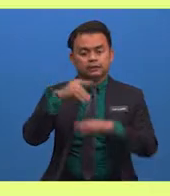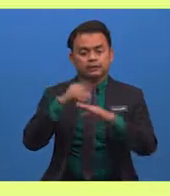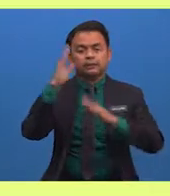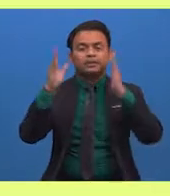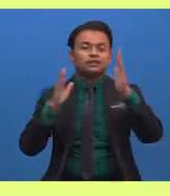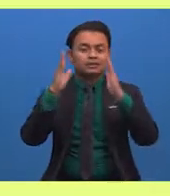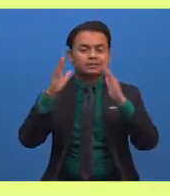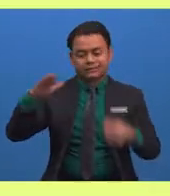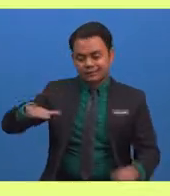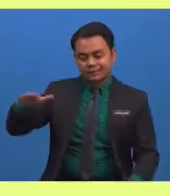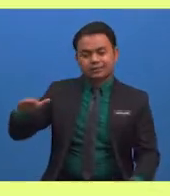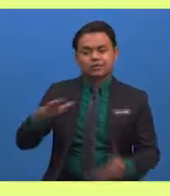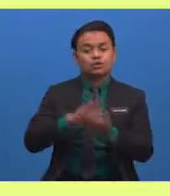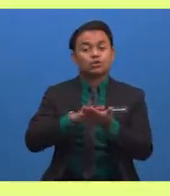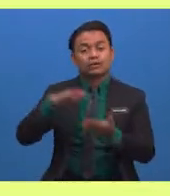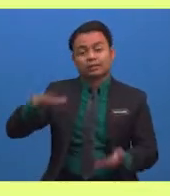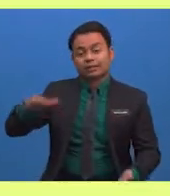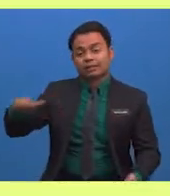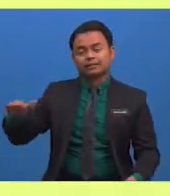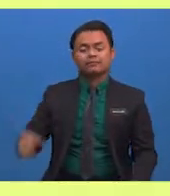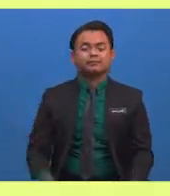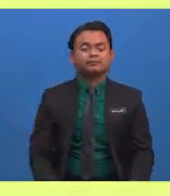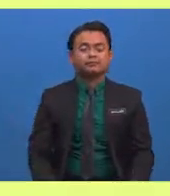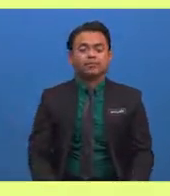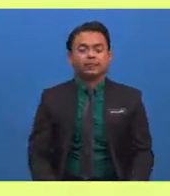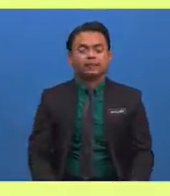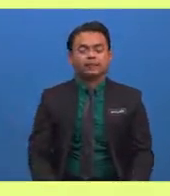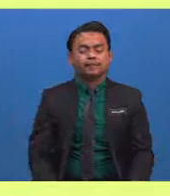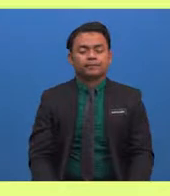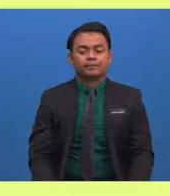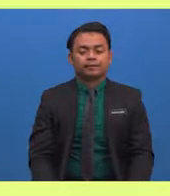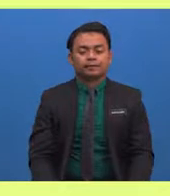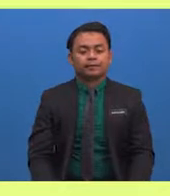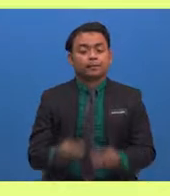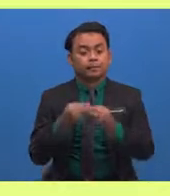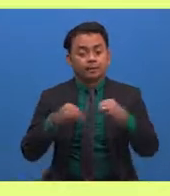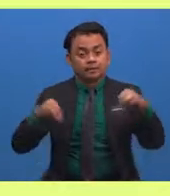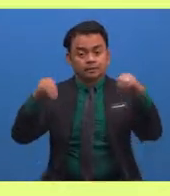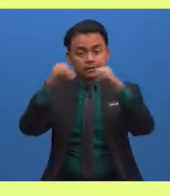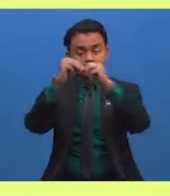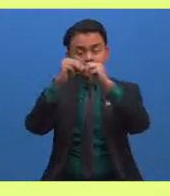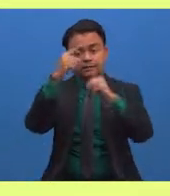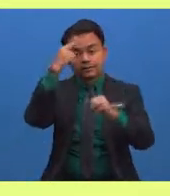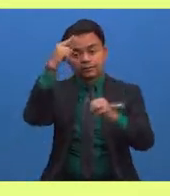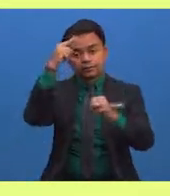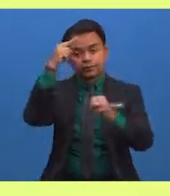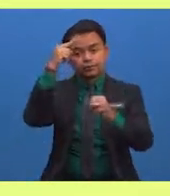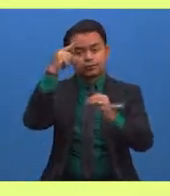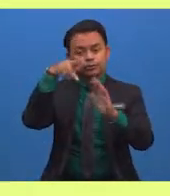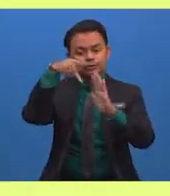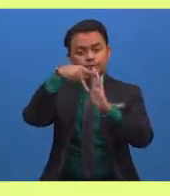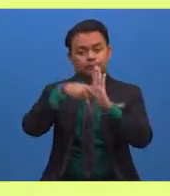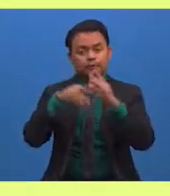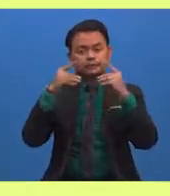Institusi seterusnya ialah masjid yang merupakan pendidikan peringkat rendah, menengah dan tinggi.